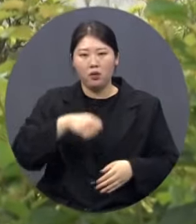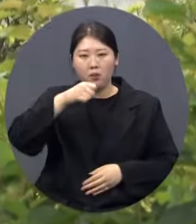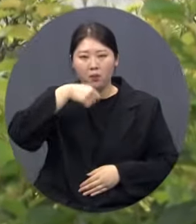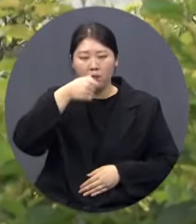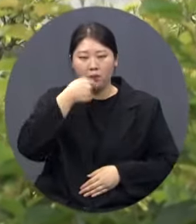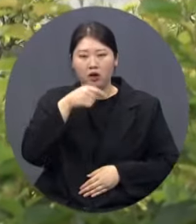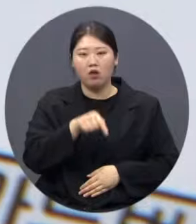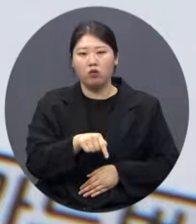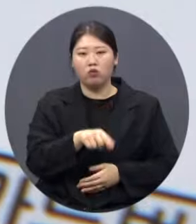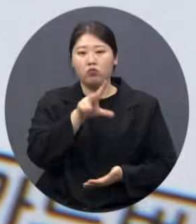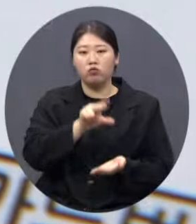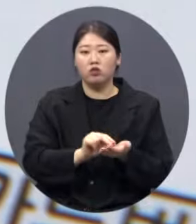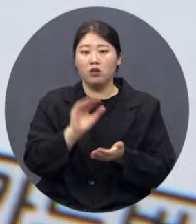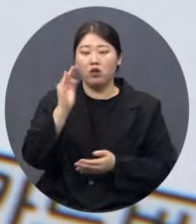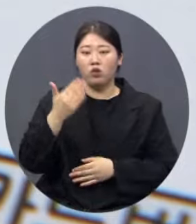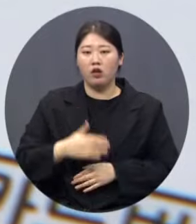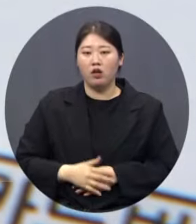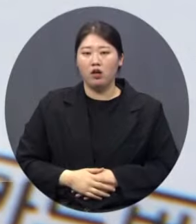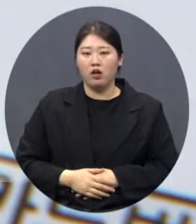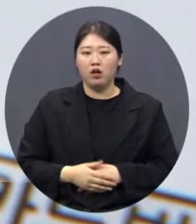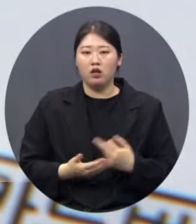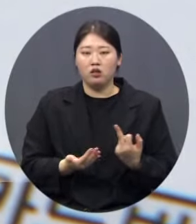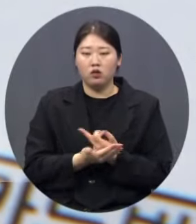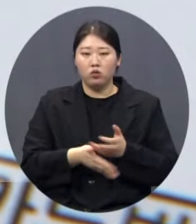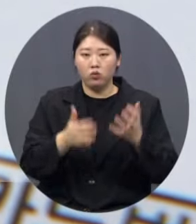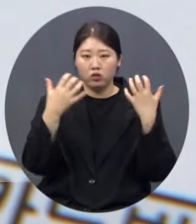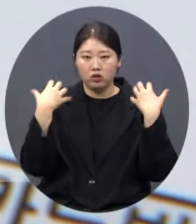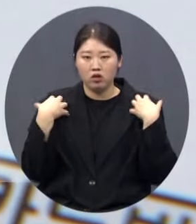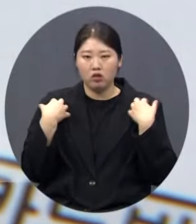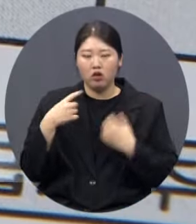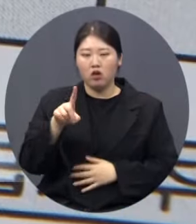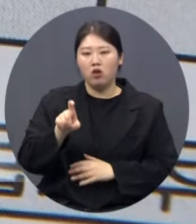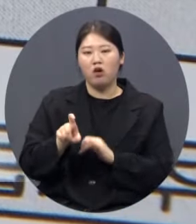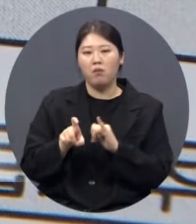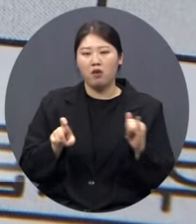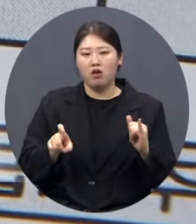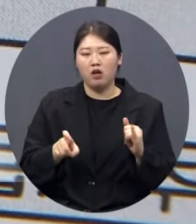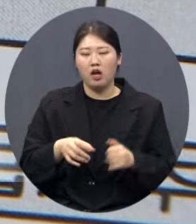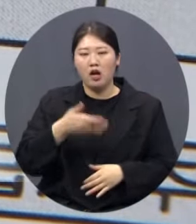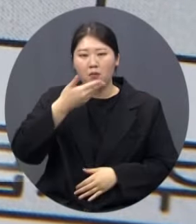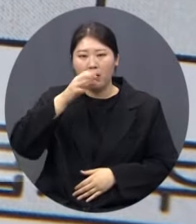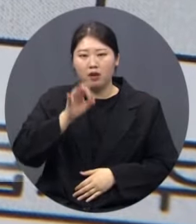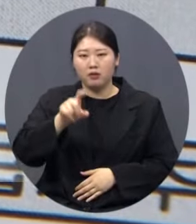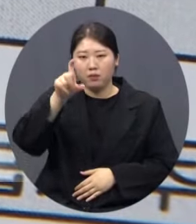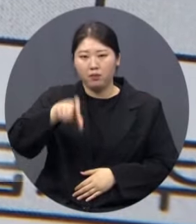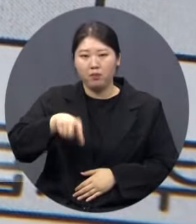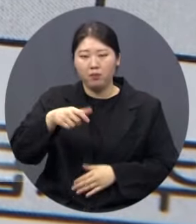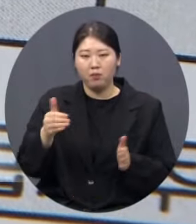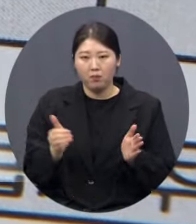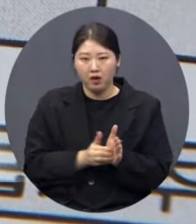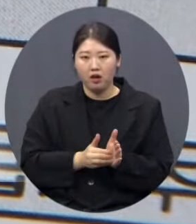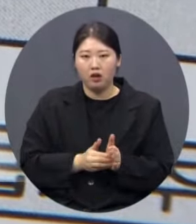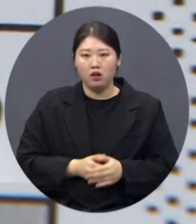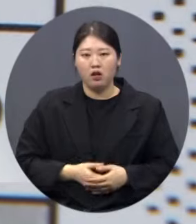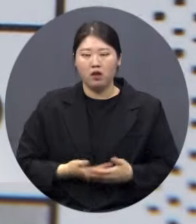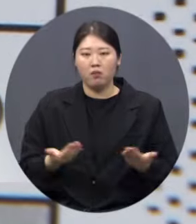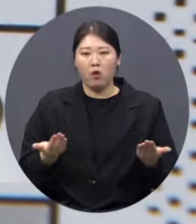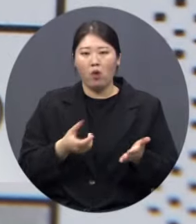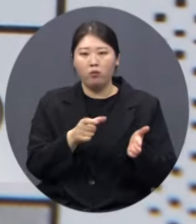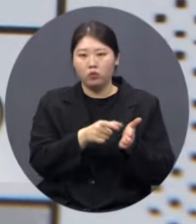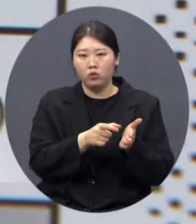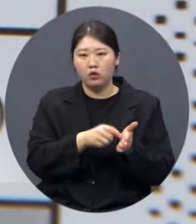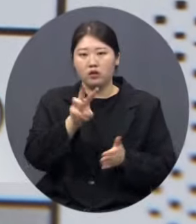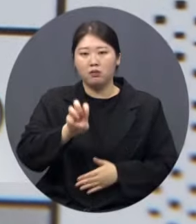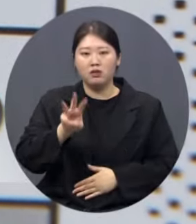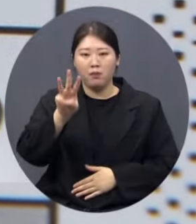논란거리입니다 제주도는 11명의 밥값을 계산했다면 업종이 콘도로 표시된 33만 원의 카드 결제